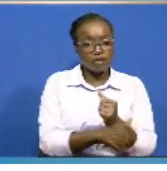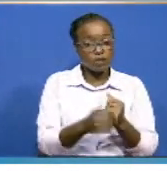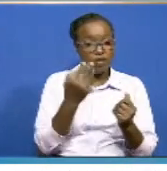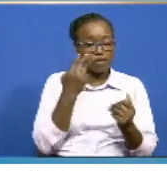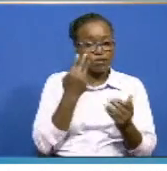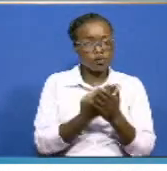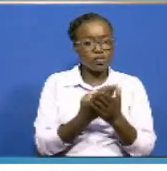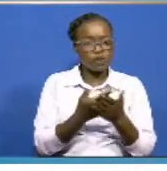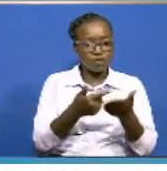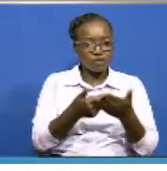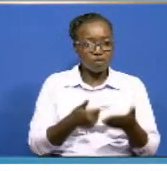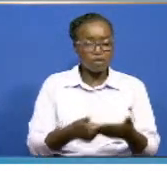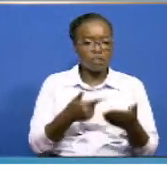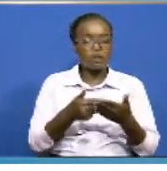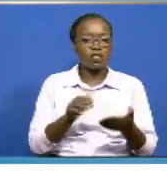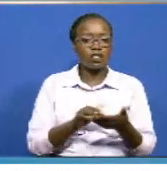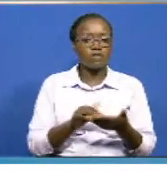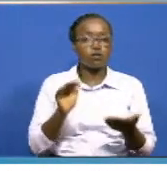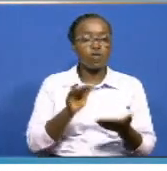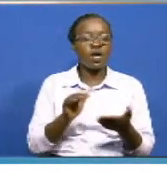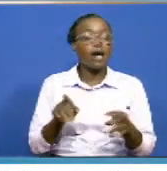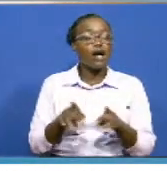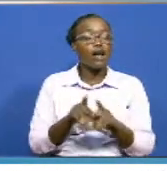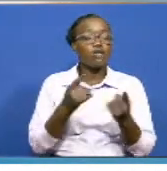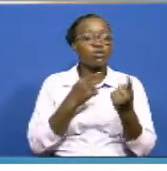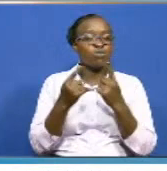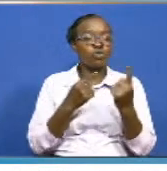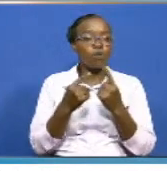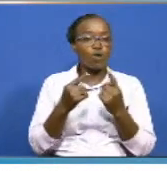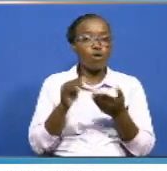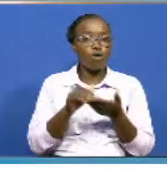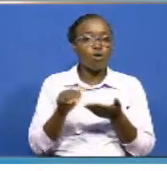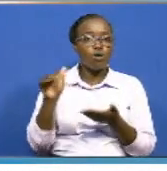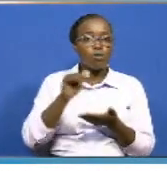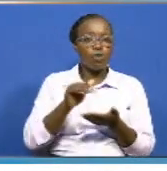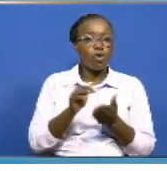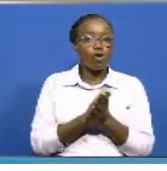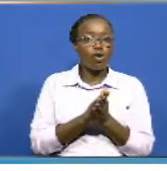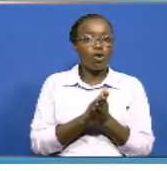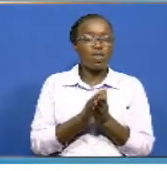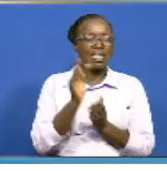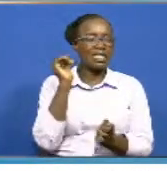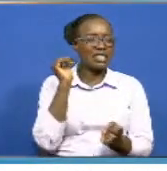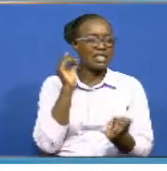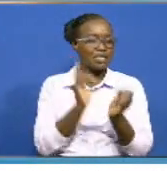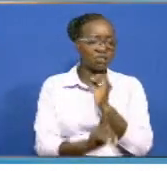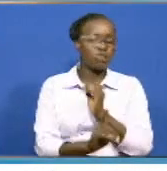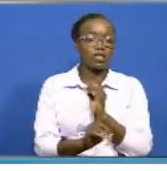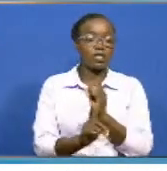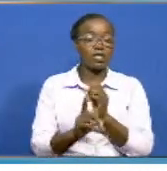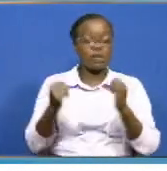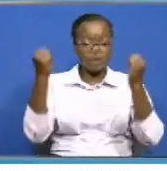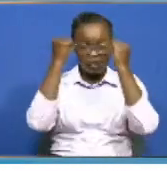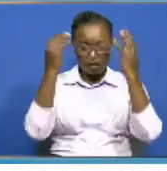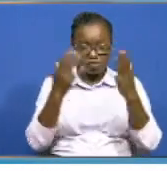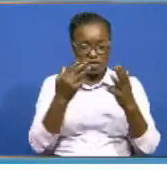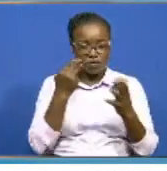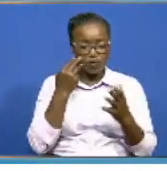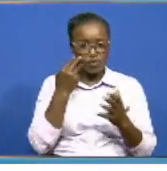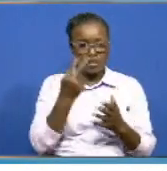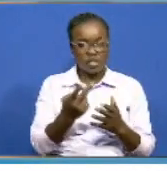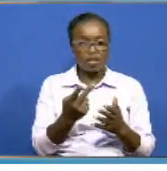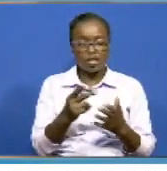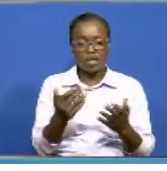yote hususan wakati ambapo tutakuwa tunazungumza kuhusu utovu wa nidhamu miongoni mwa wanafunzi shuleni. Tumekuwa tukishuhudia visa